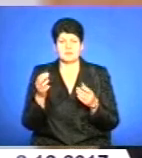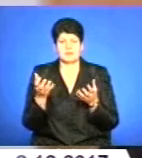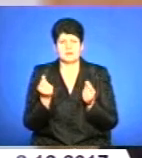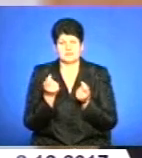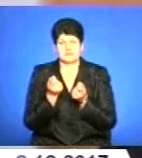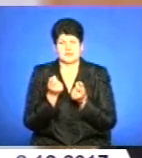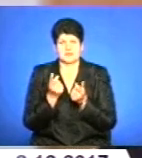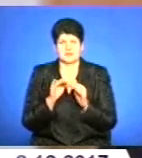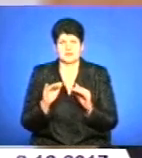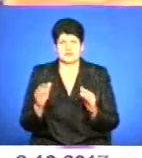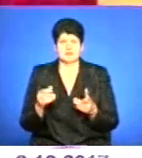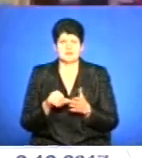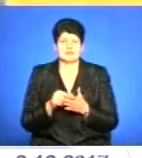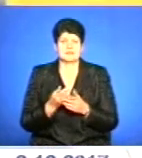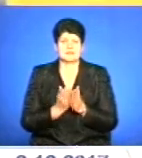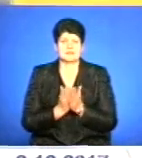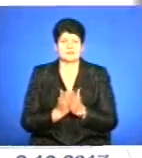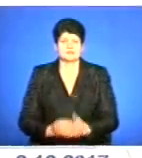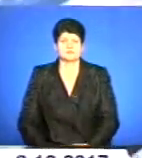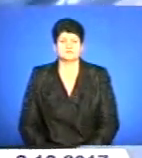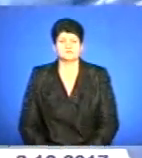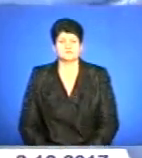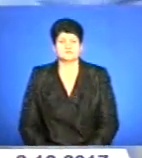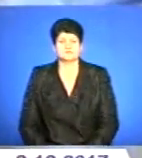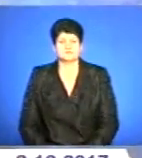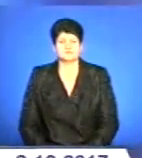щоб вони представляли цю книгу.